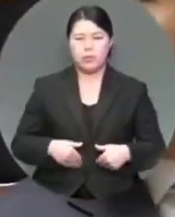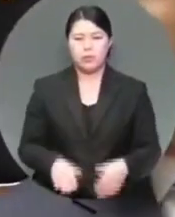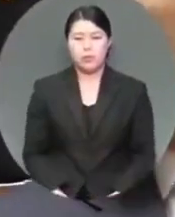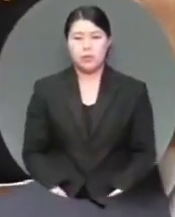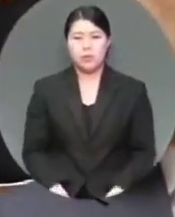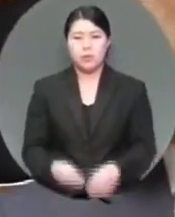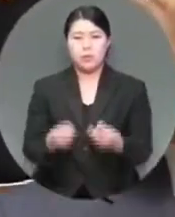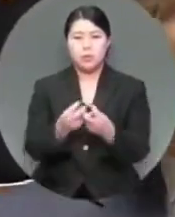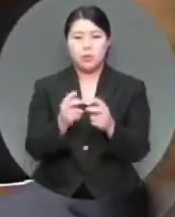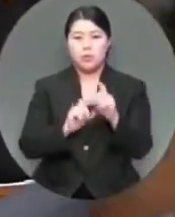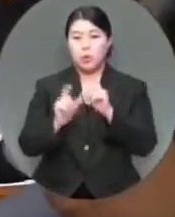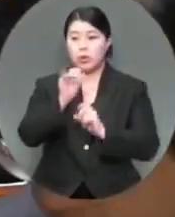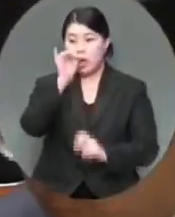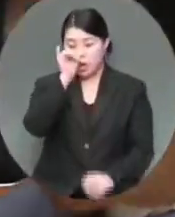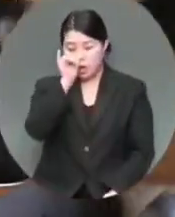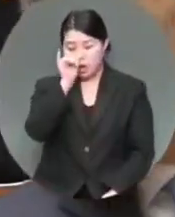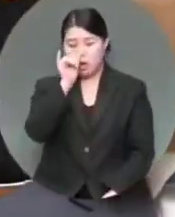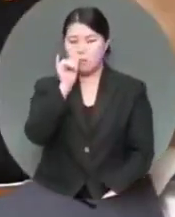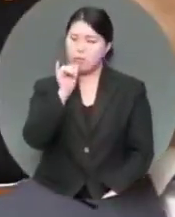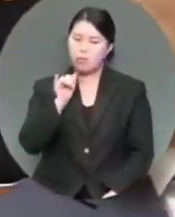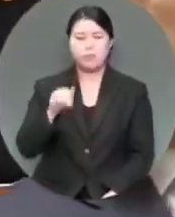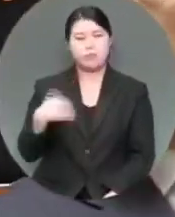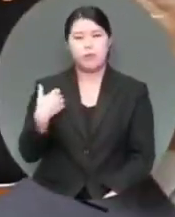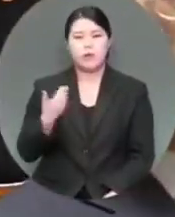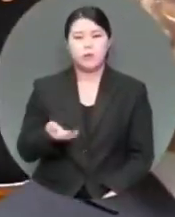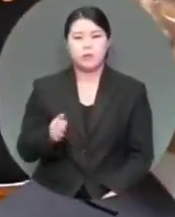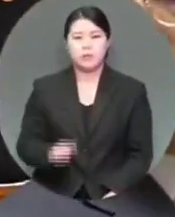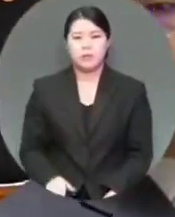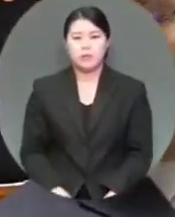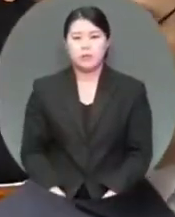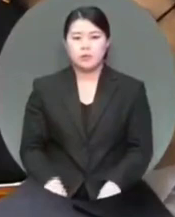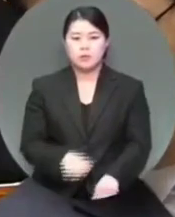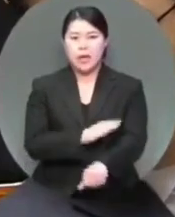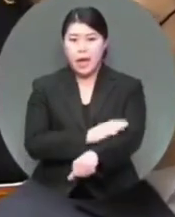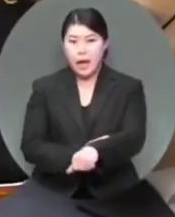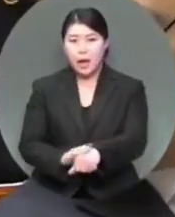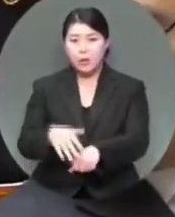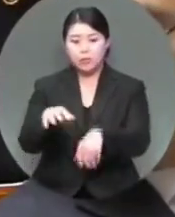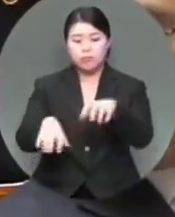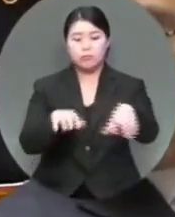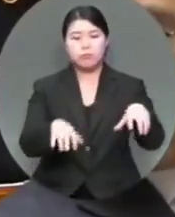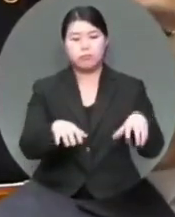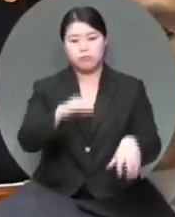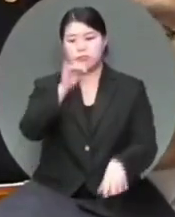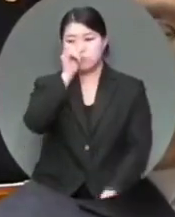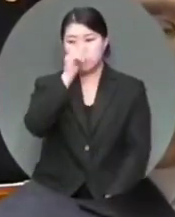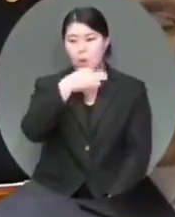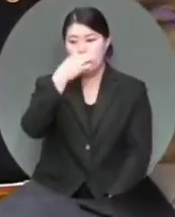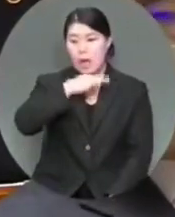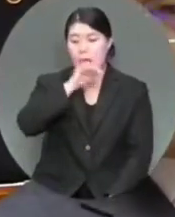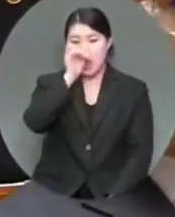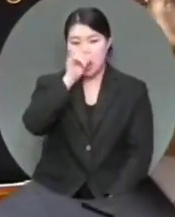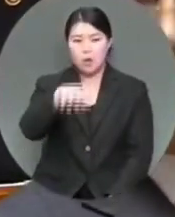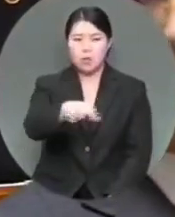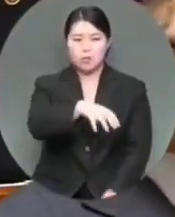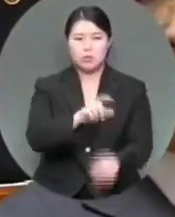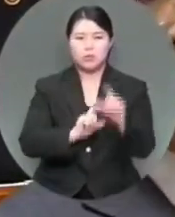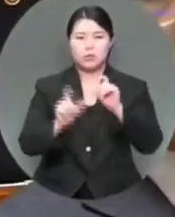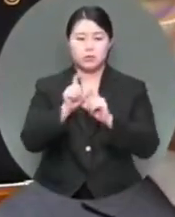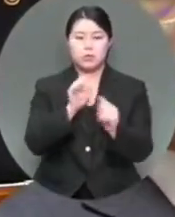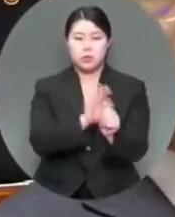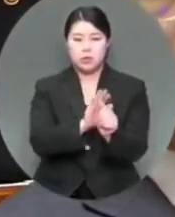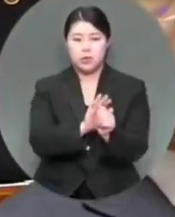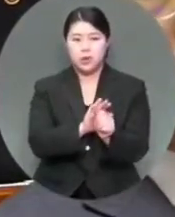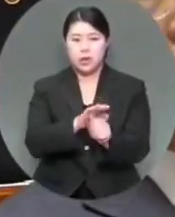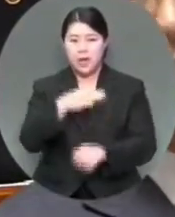기회도 있겠지만 혹시나 잘하고 있는 곳이 있잖아요. 그동안 예. 성과가 있는 곳은 좀 더 지원해주고